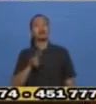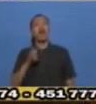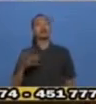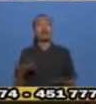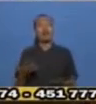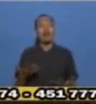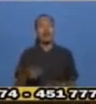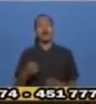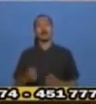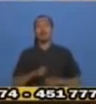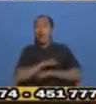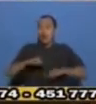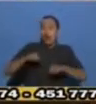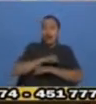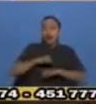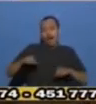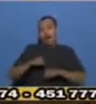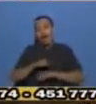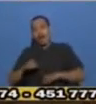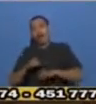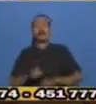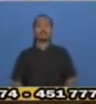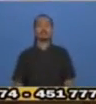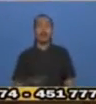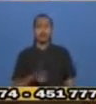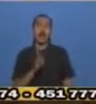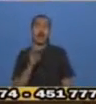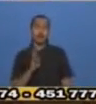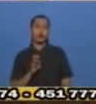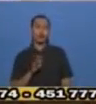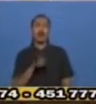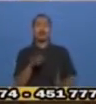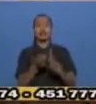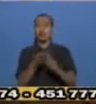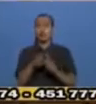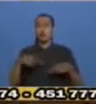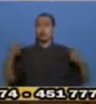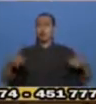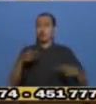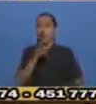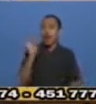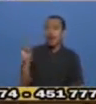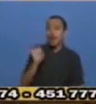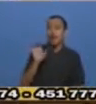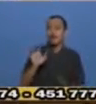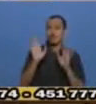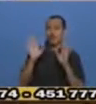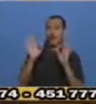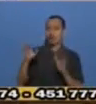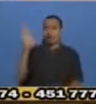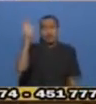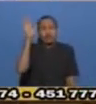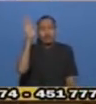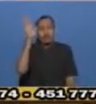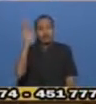atau gerak-gerak yang lain kayak gitu. Nah ini sebagian besar teman-teman nggak tahu seperti itu, sehingga memang nggak kelihatan ya yang kena COVID